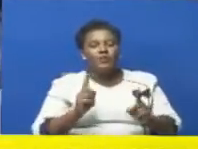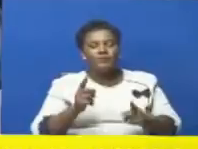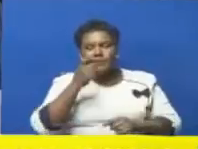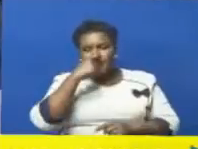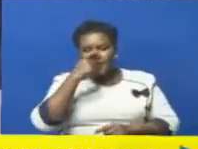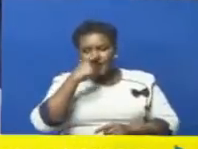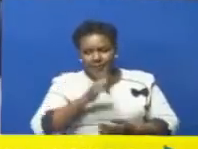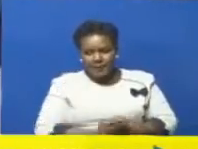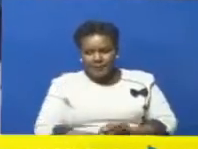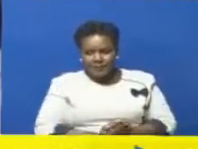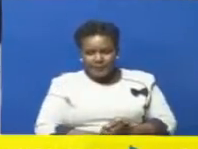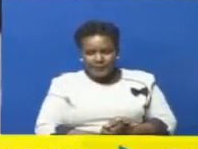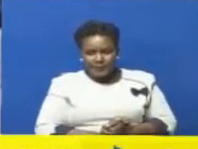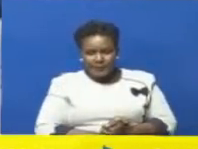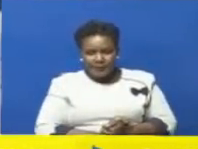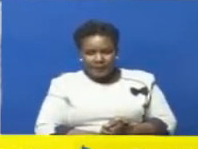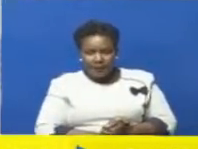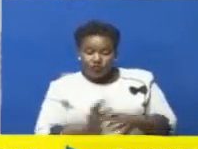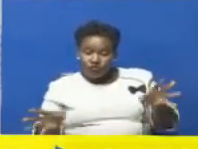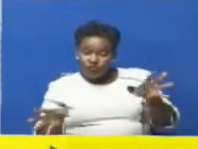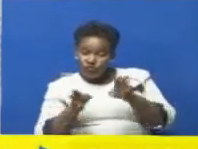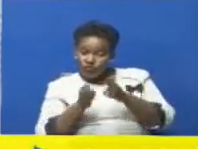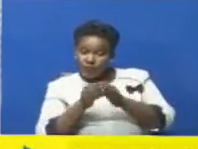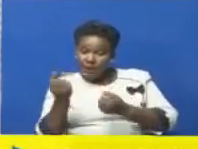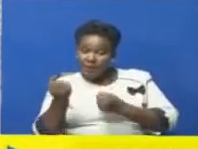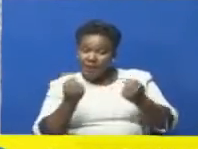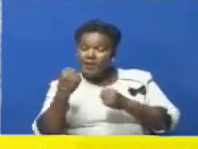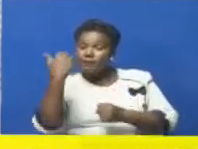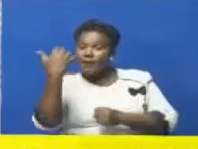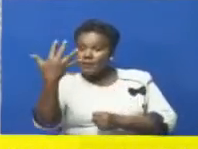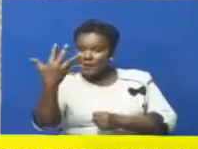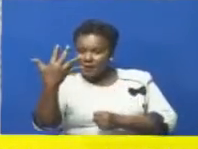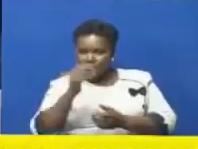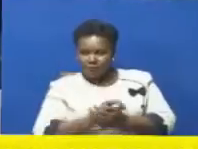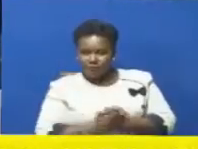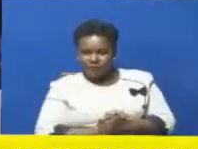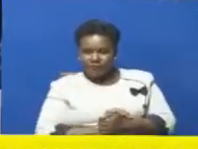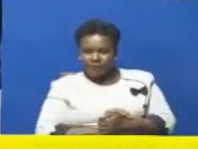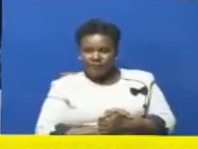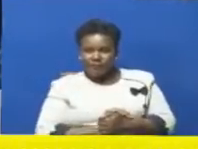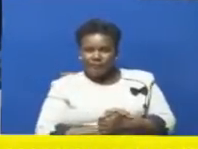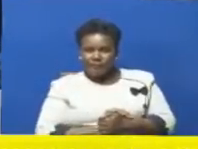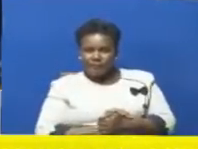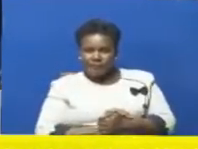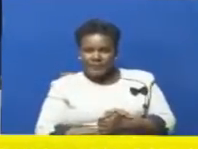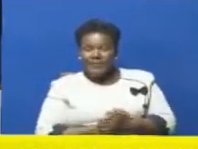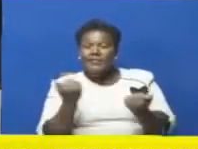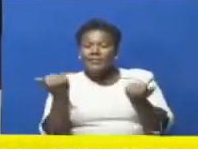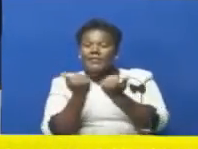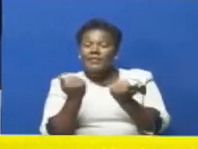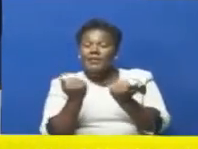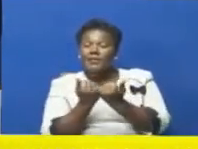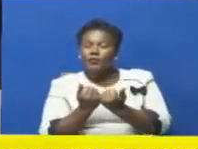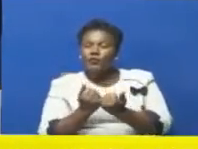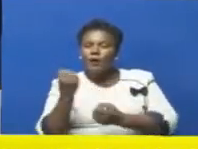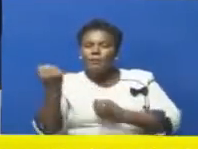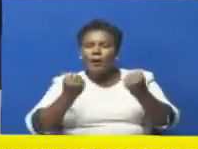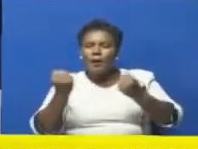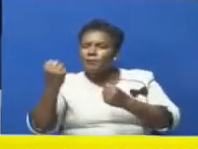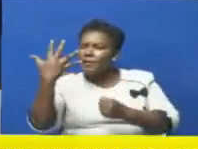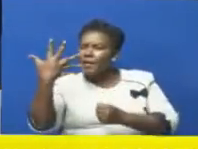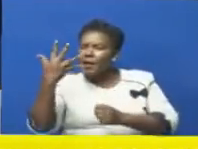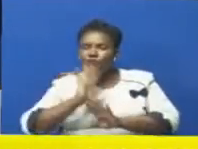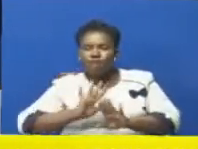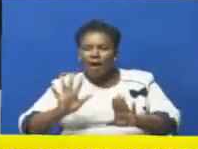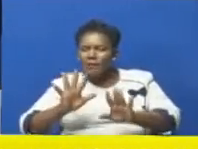Gari hii zilikuwa ni gari tano, wanasema wenzetu wanasema ilikuwa ni limited edition. Zitengenezwa gari tano tu ambazo zilipelekwa,